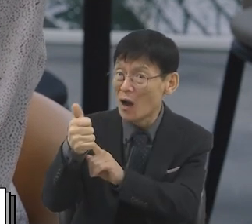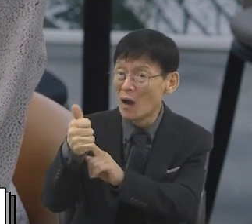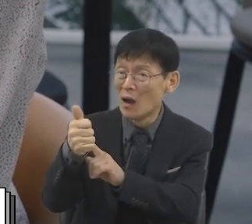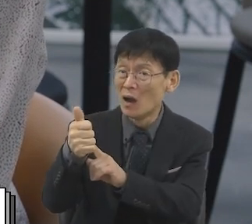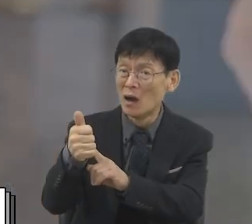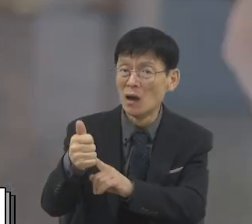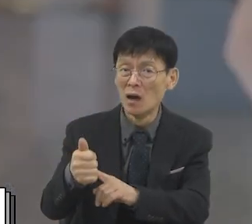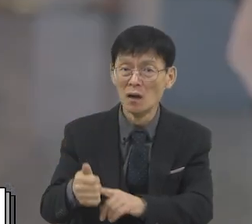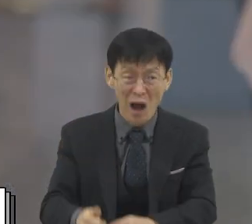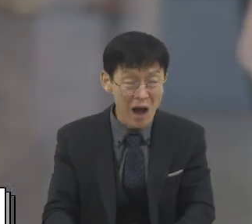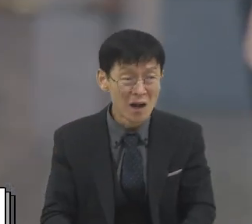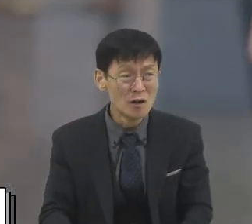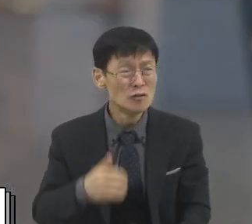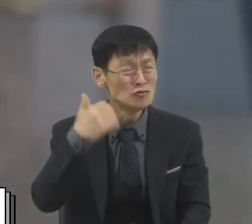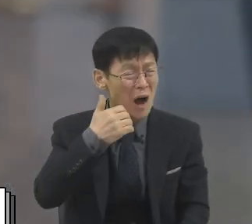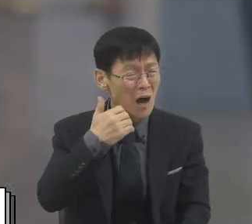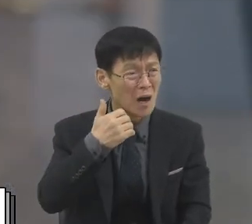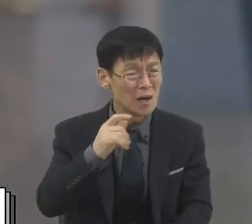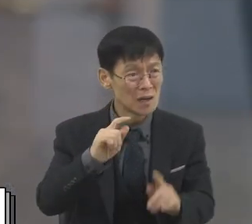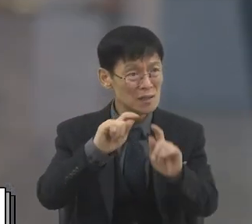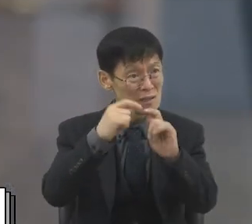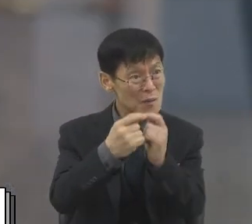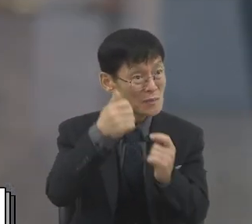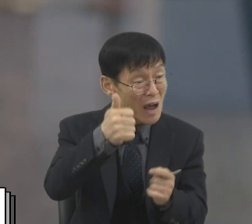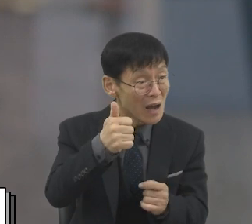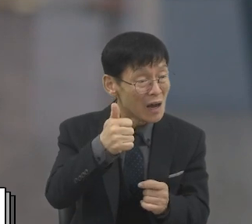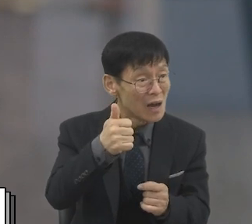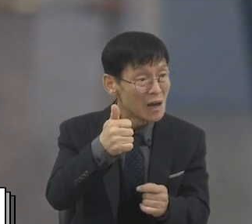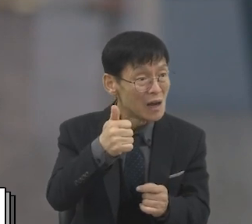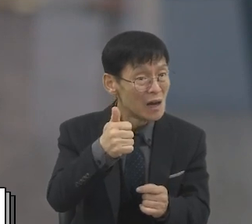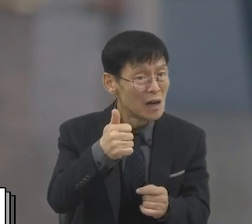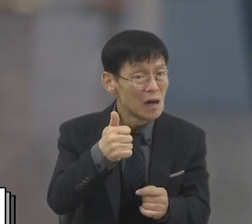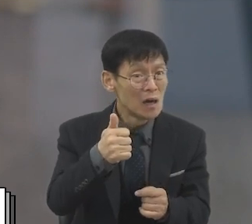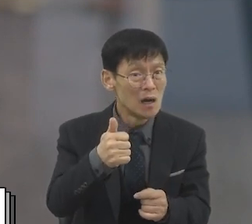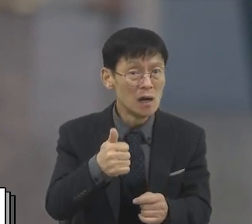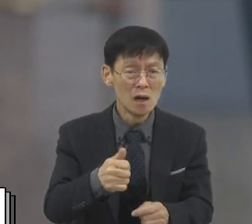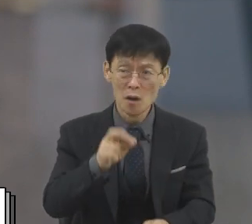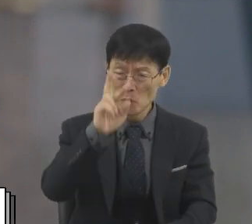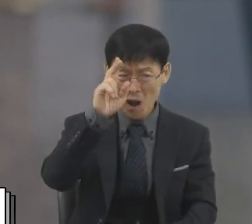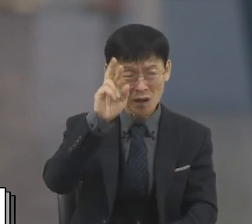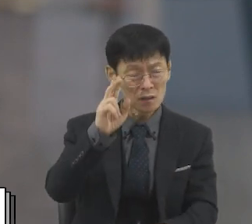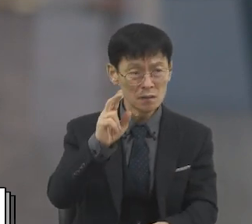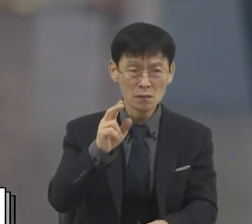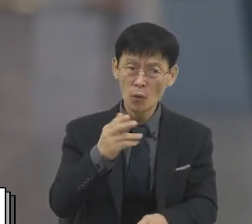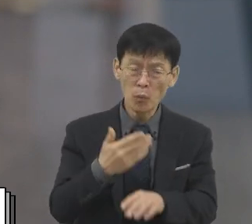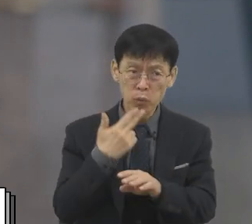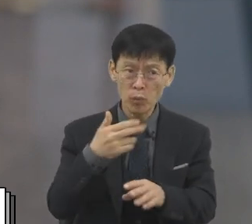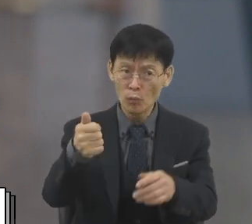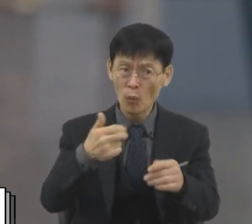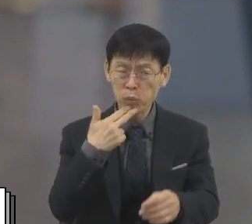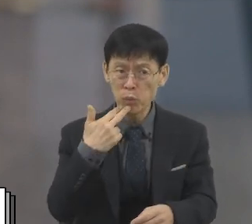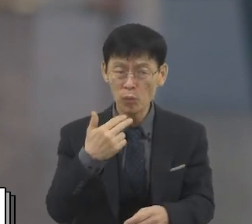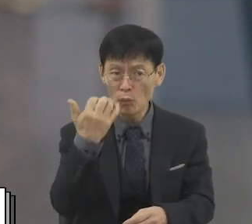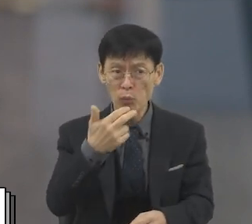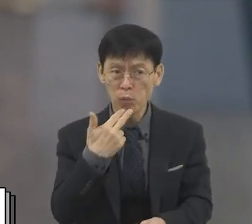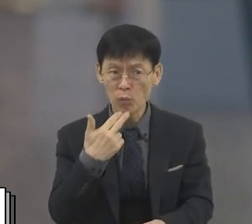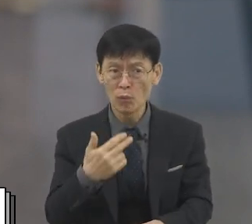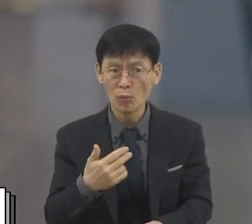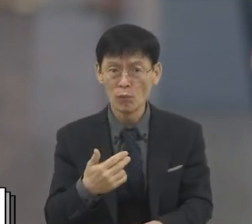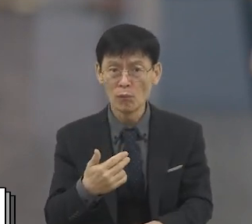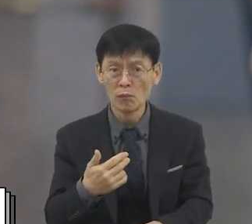팀장님이. 어머, 누구 팀장님? 박 팀장님이 그럴 사람이